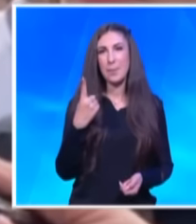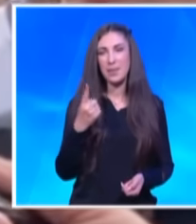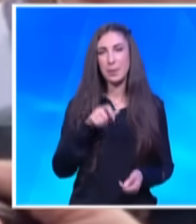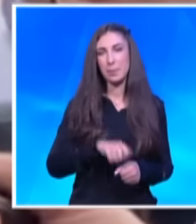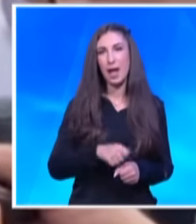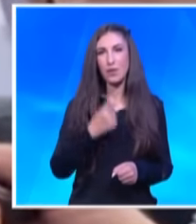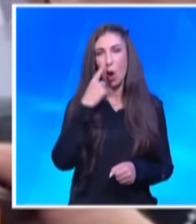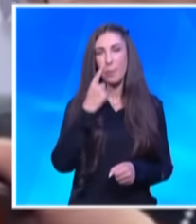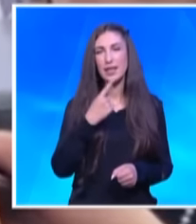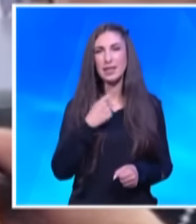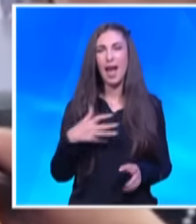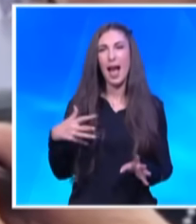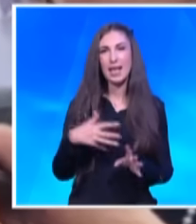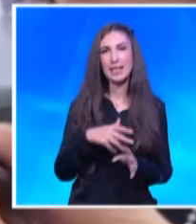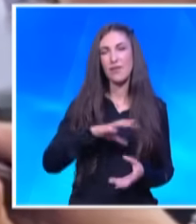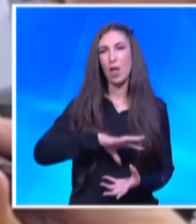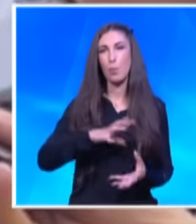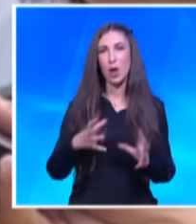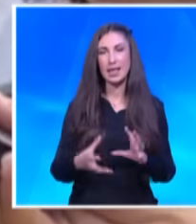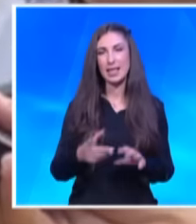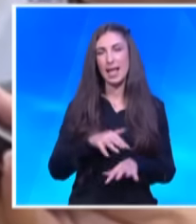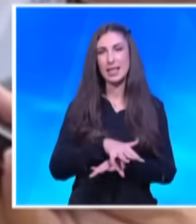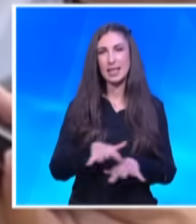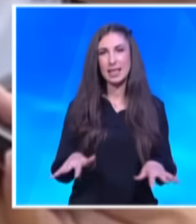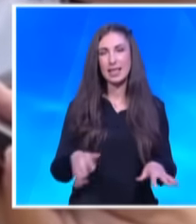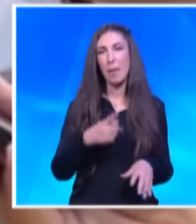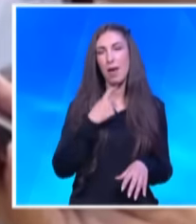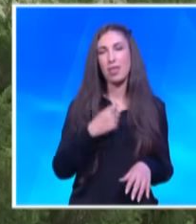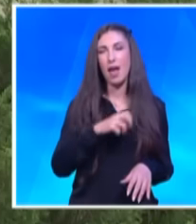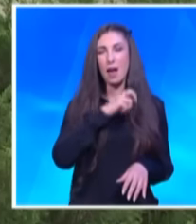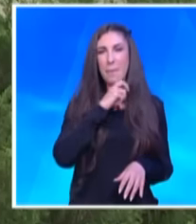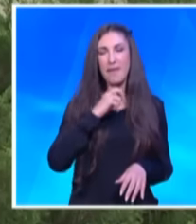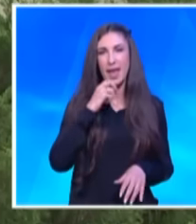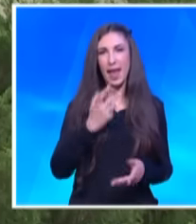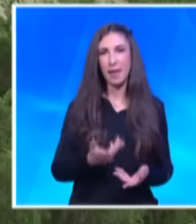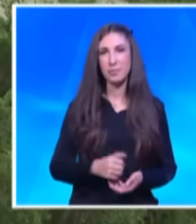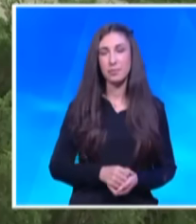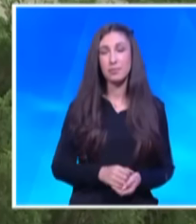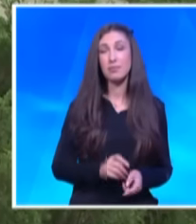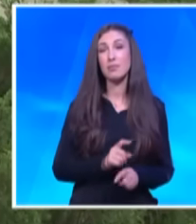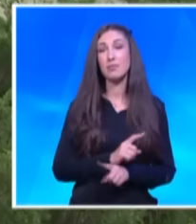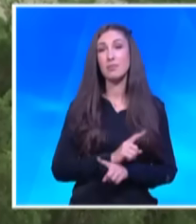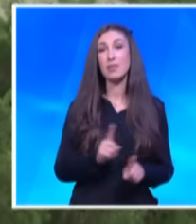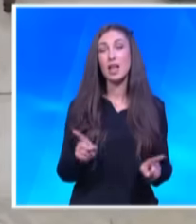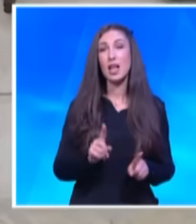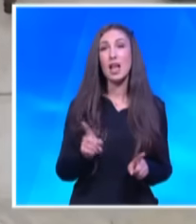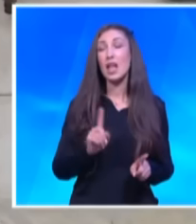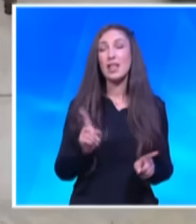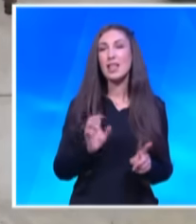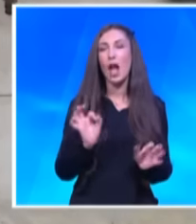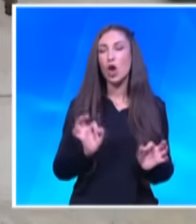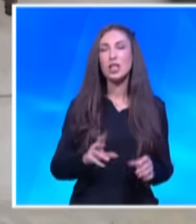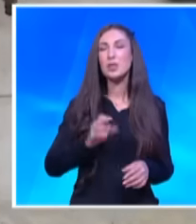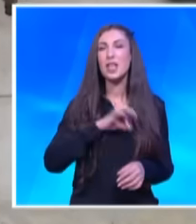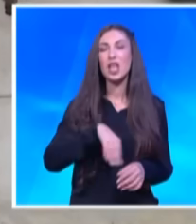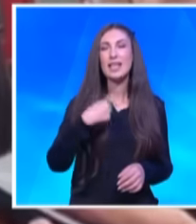опити за агресивна политизация в системата на Министерството на вътрешните работи. Не МВР ще спечели следващите местни